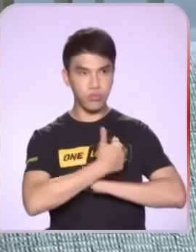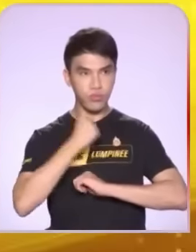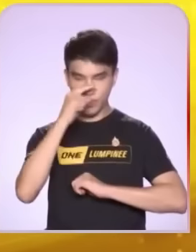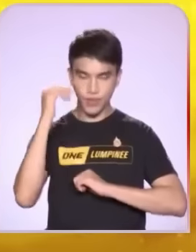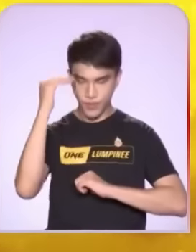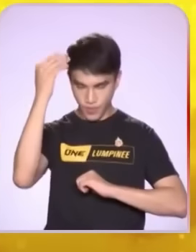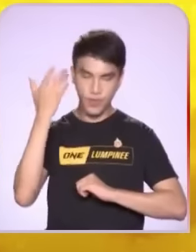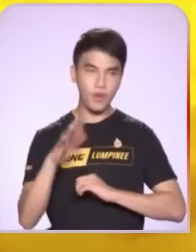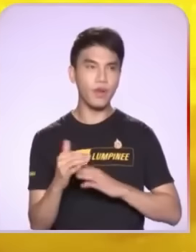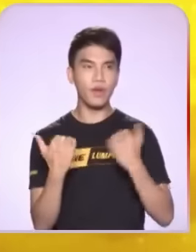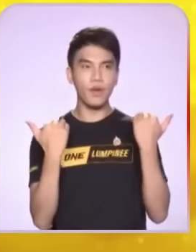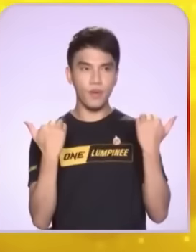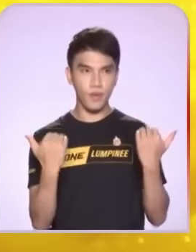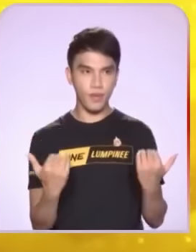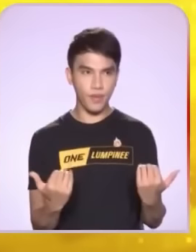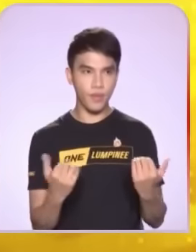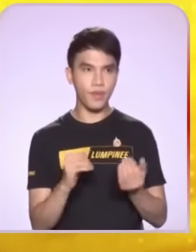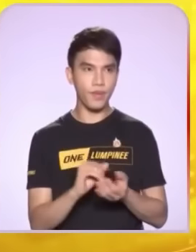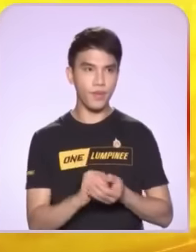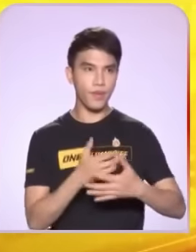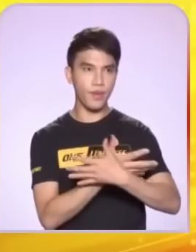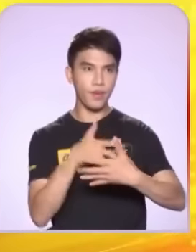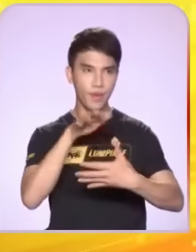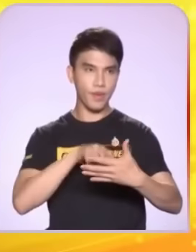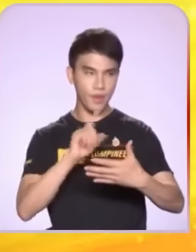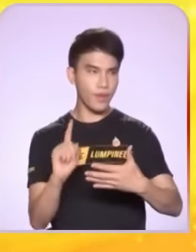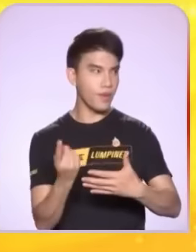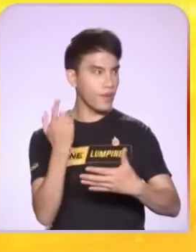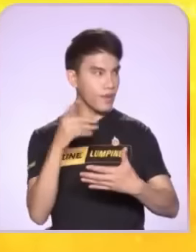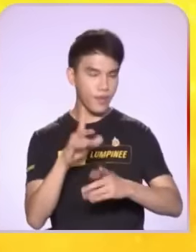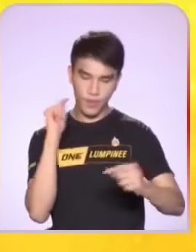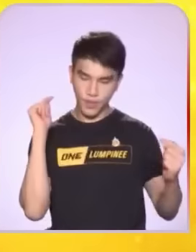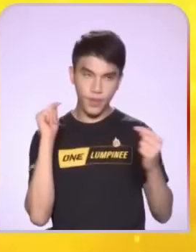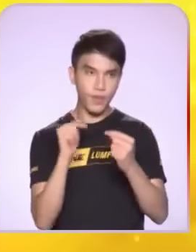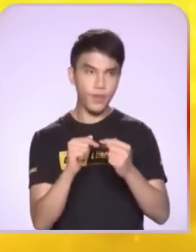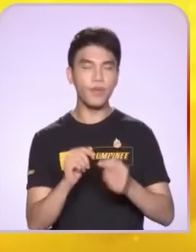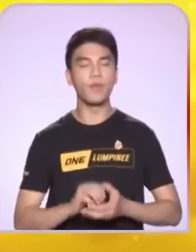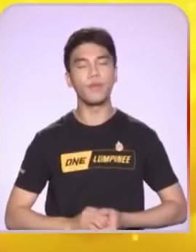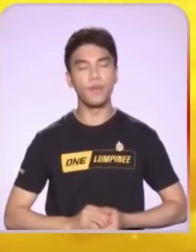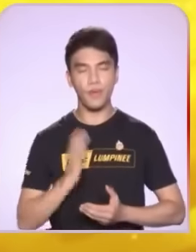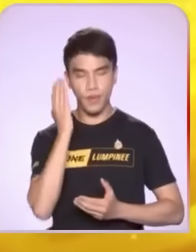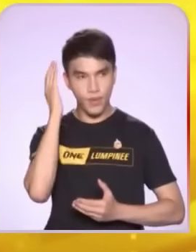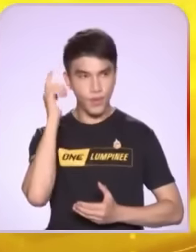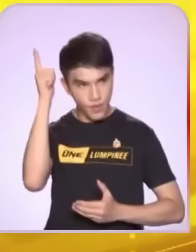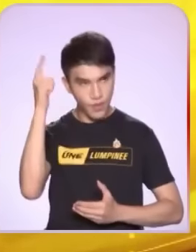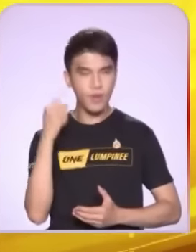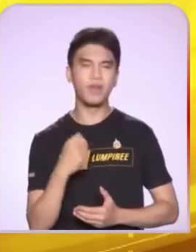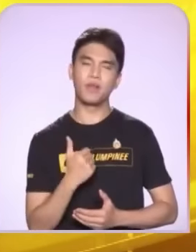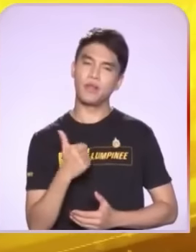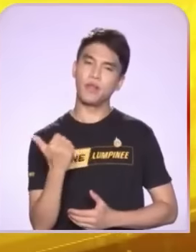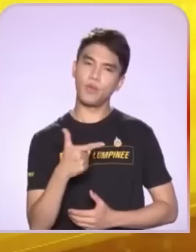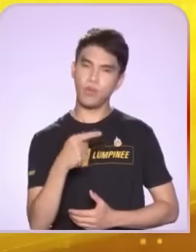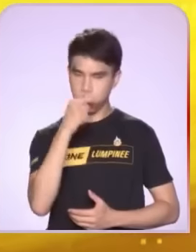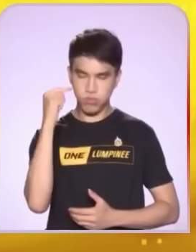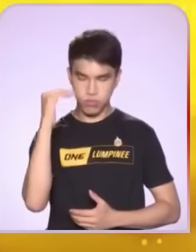เศรษฐาทวีสินขึ้นมาก็เลยต้องปรับแผนใหม่นะคะส่วนในเรื่องของนางสาวแพรทองธามีภาษีดีกว่า